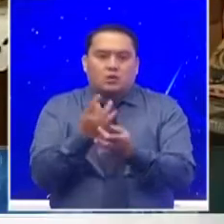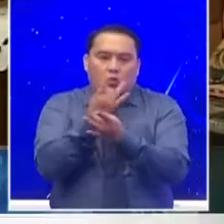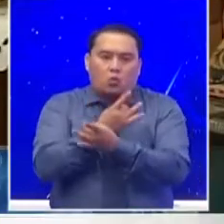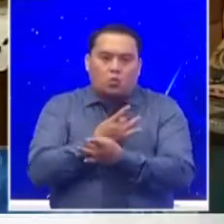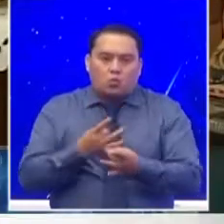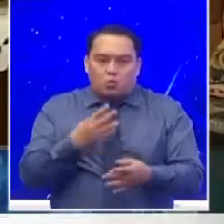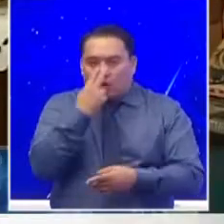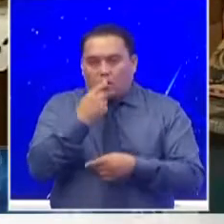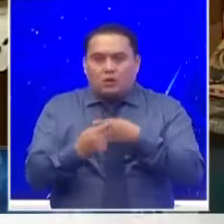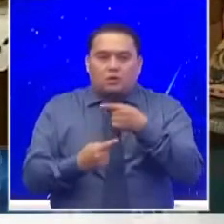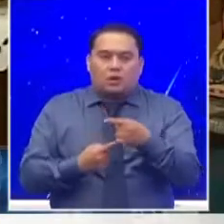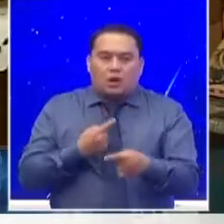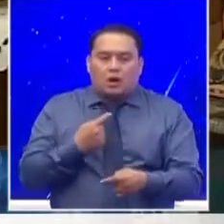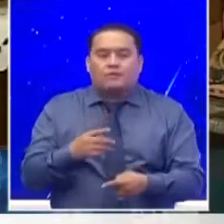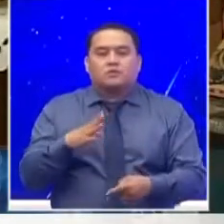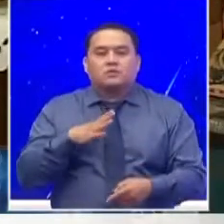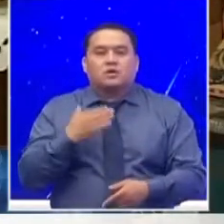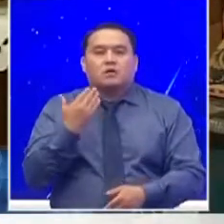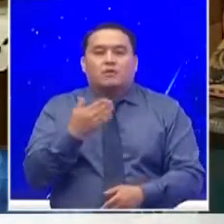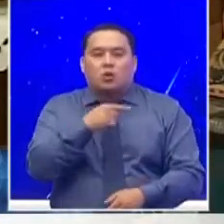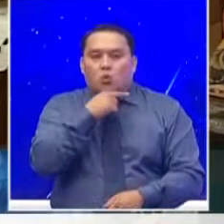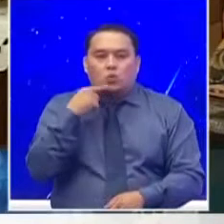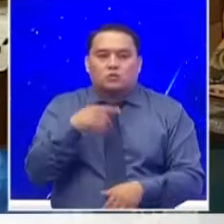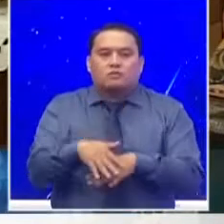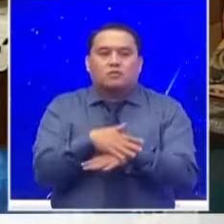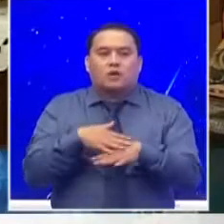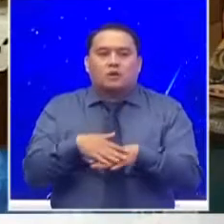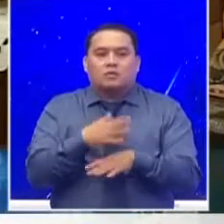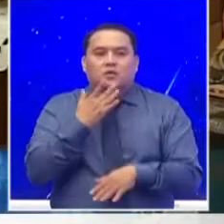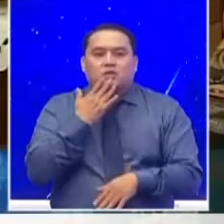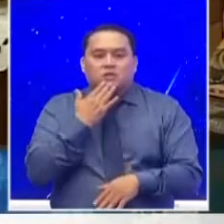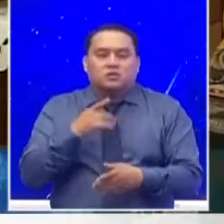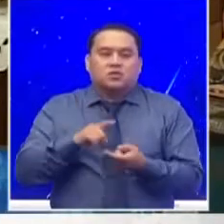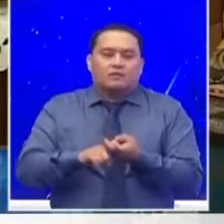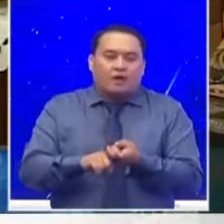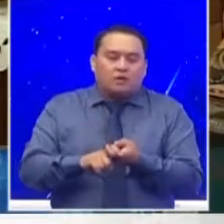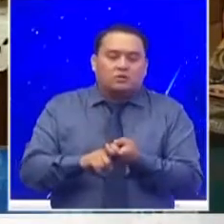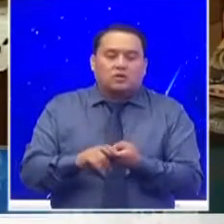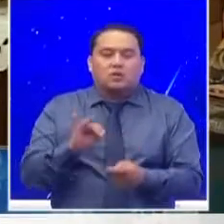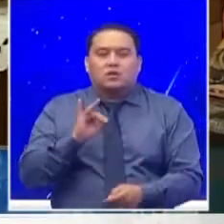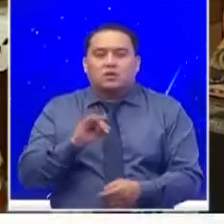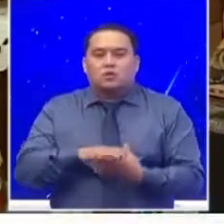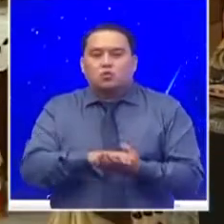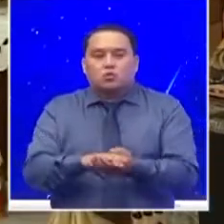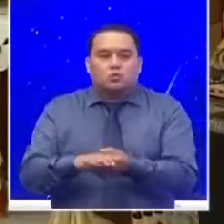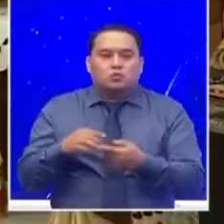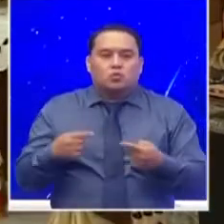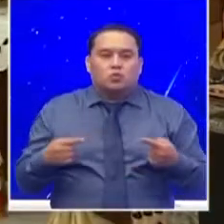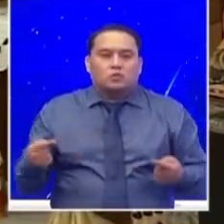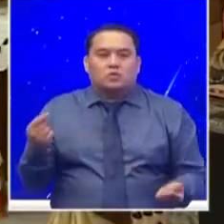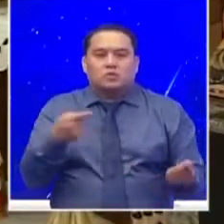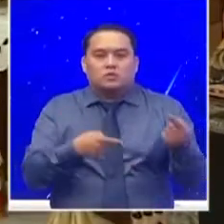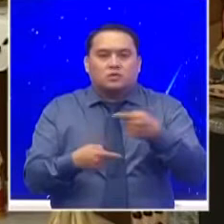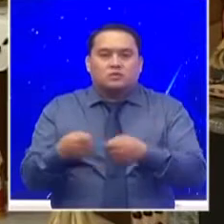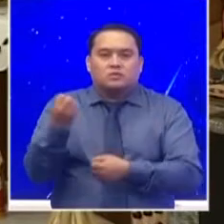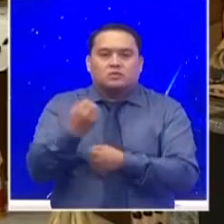культурных традиций, обычаев русского народа, межнациональные связи. Мы дружим с другими центрами